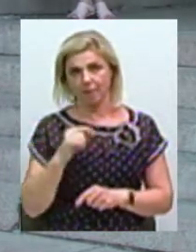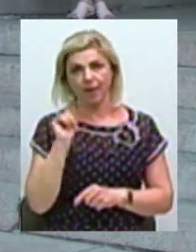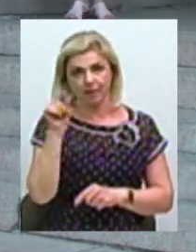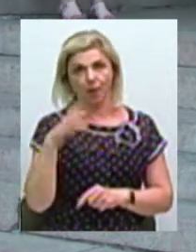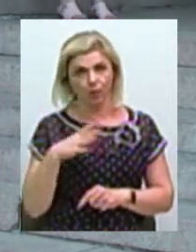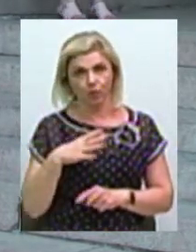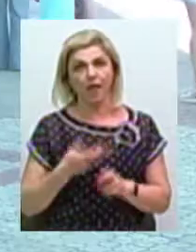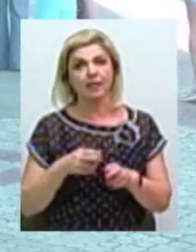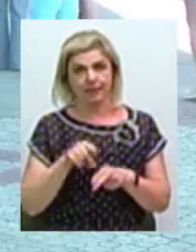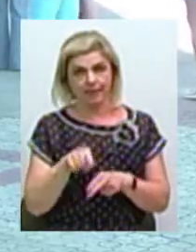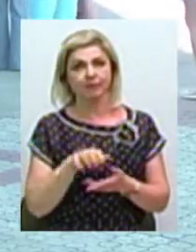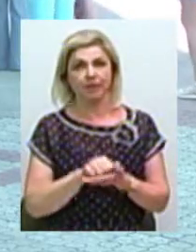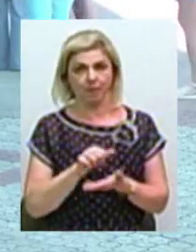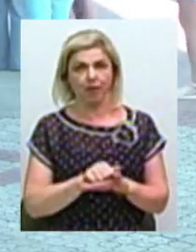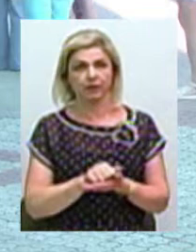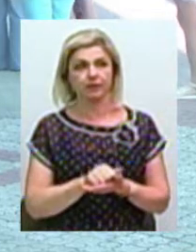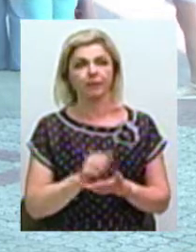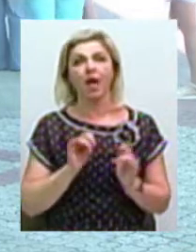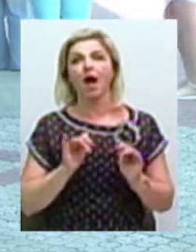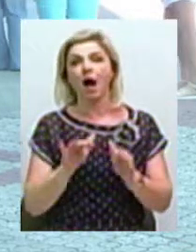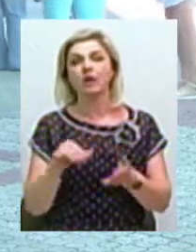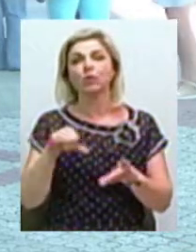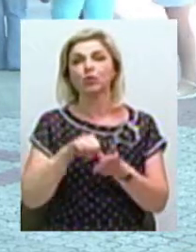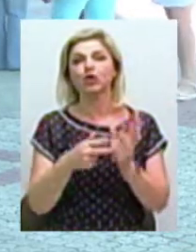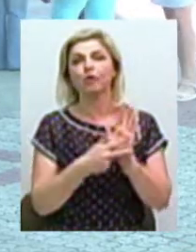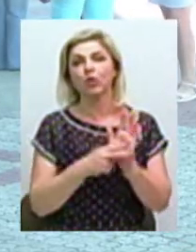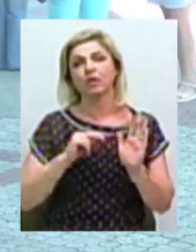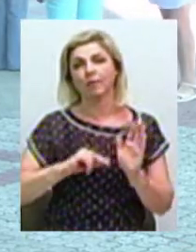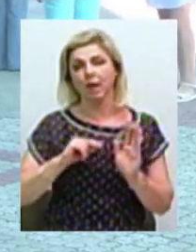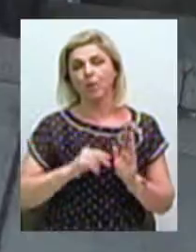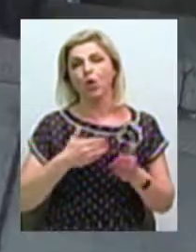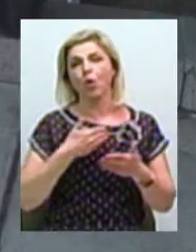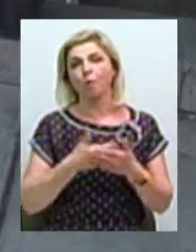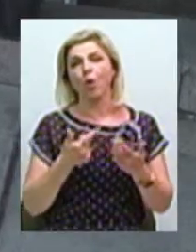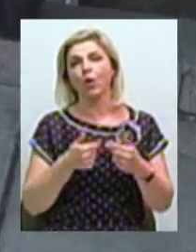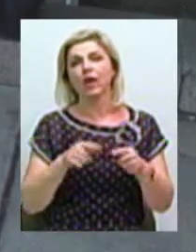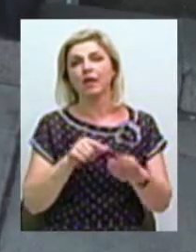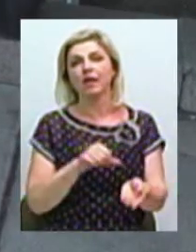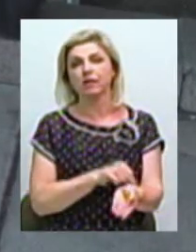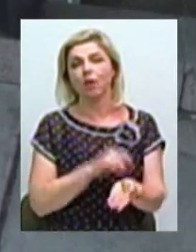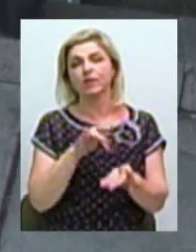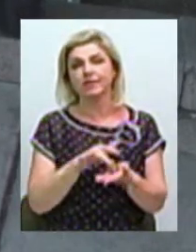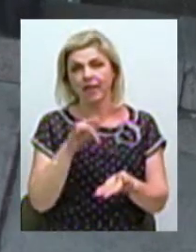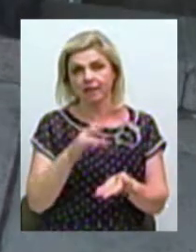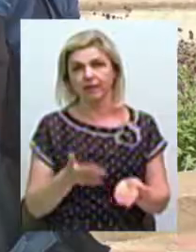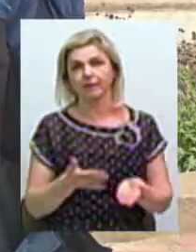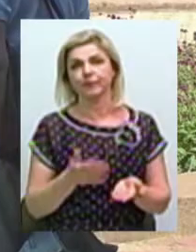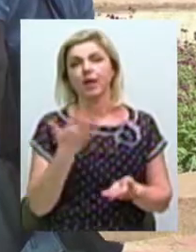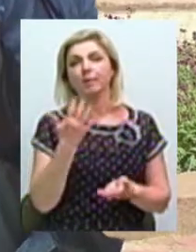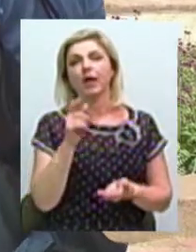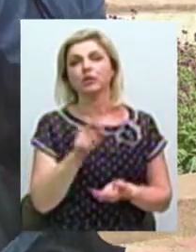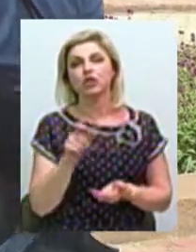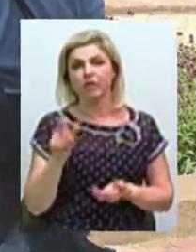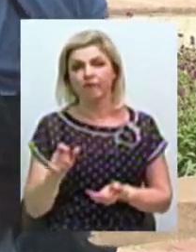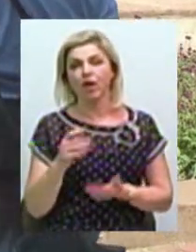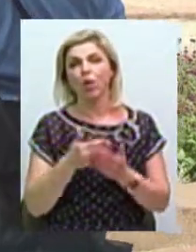тим займалися. В акції взяли участь 8 представників громадської організації «Наркологічний центр «Друге дихання», 5